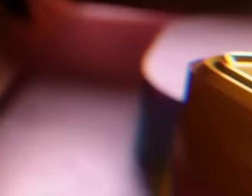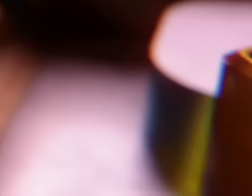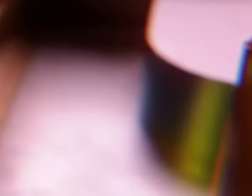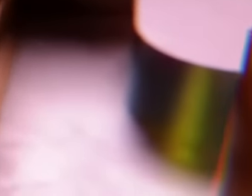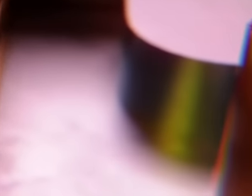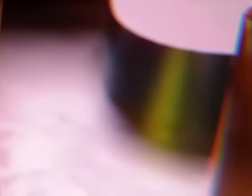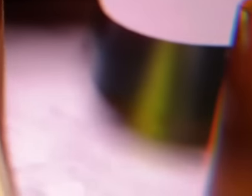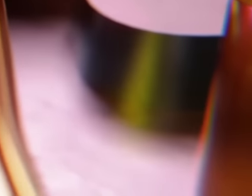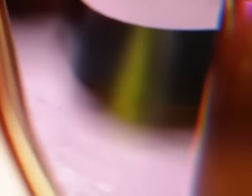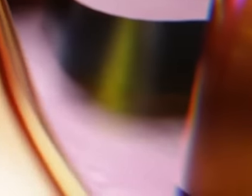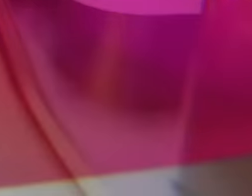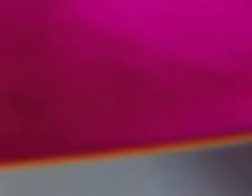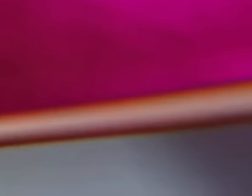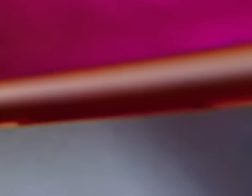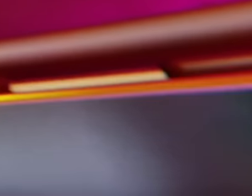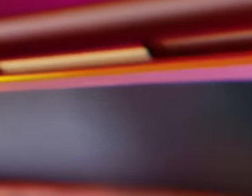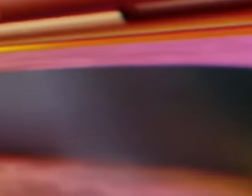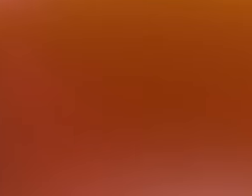rabbal